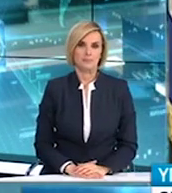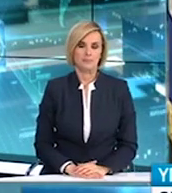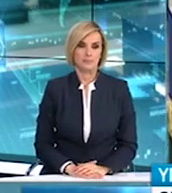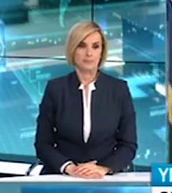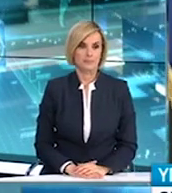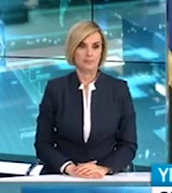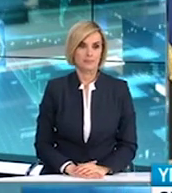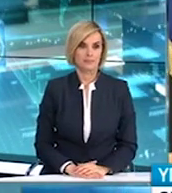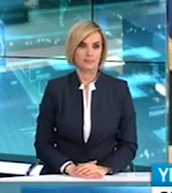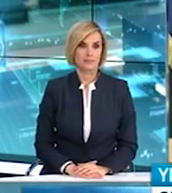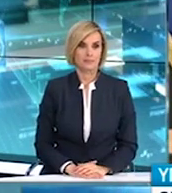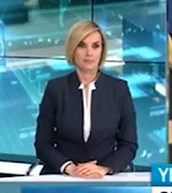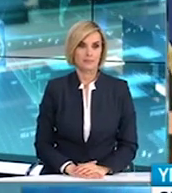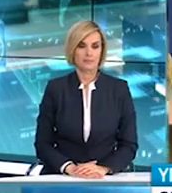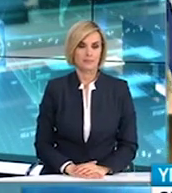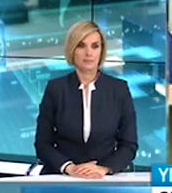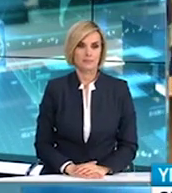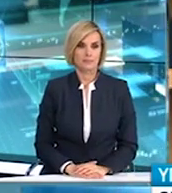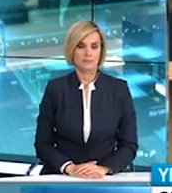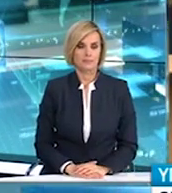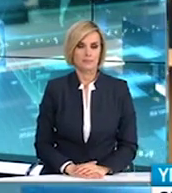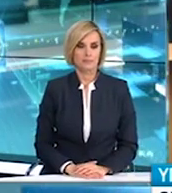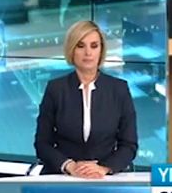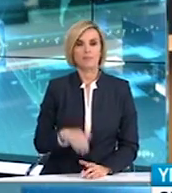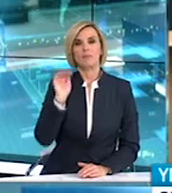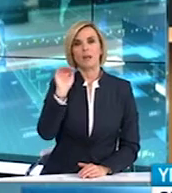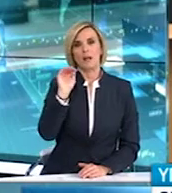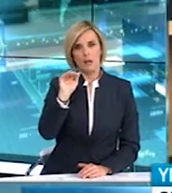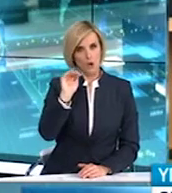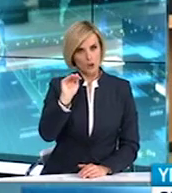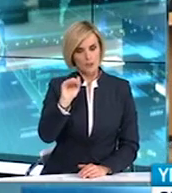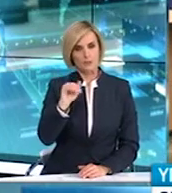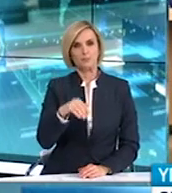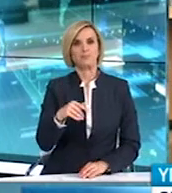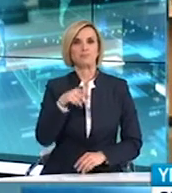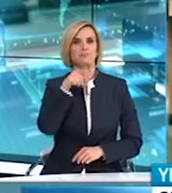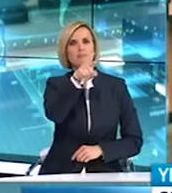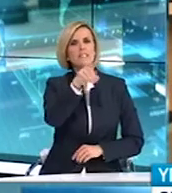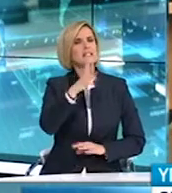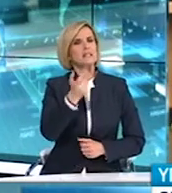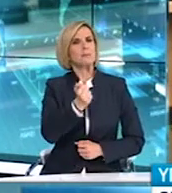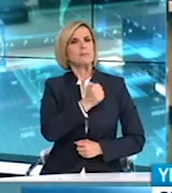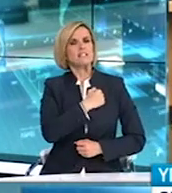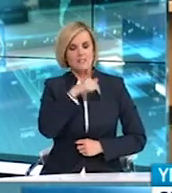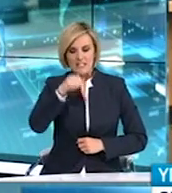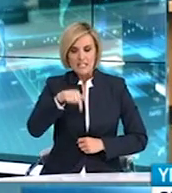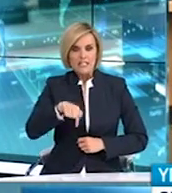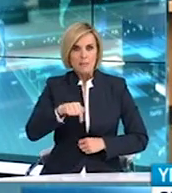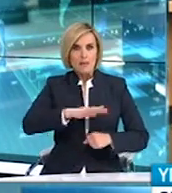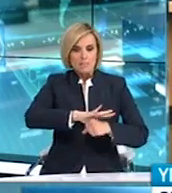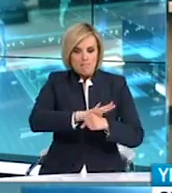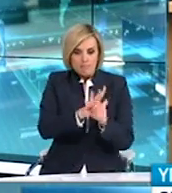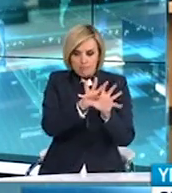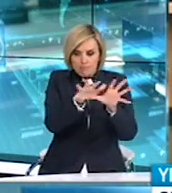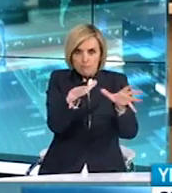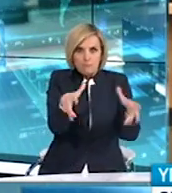Είναι η ερώτηση από τον κύριο Φουσέκη και το Αθηναϊκό Πρακτορείο Ειδήσεων. Κύριε Τσιόδρα, σύμφωνα με τους υπολογισμούς σας, ποια είναι σήμερα η εκτίμηση για τη διασπορά στην